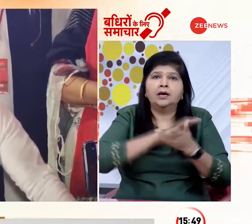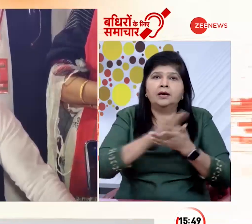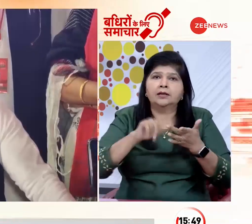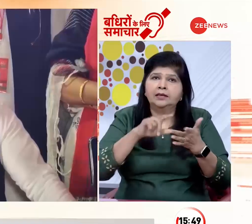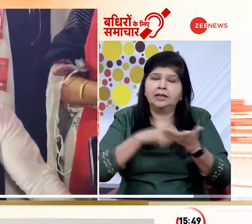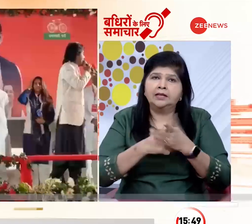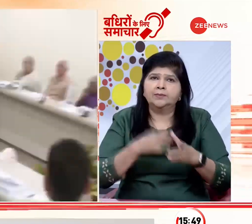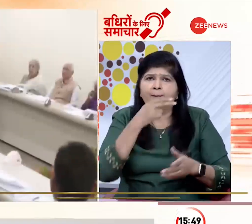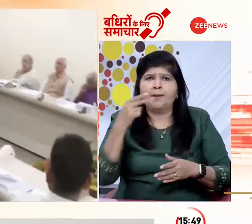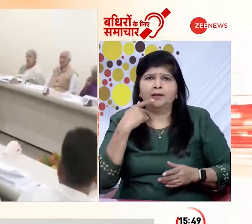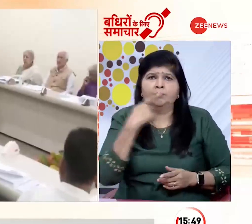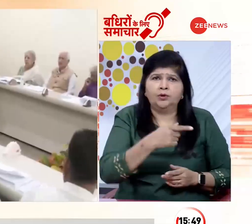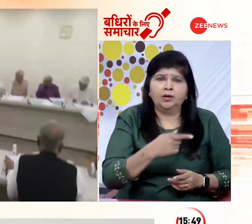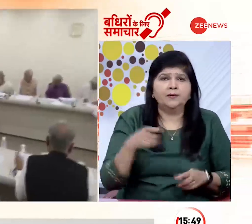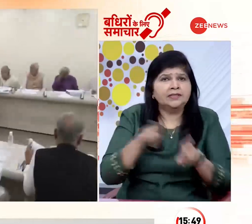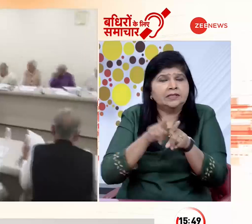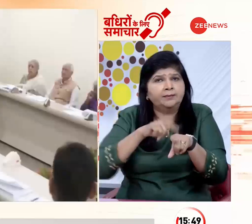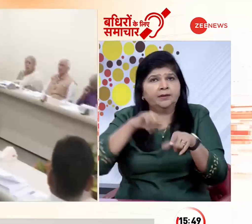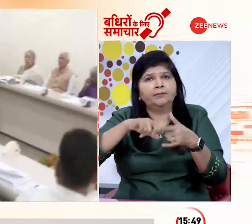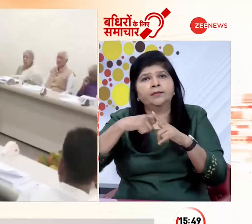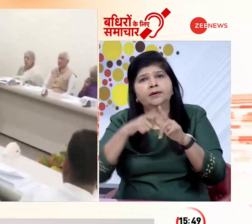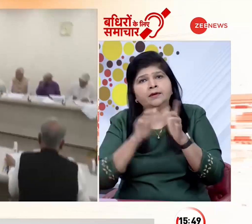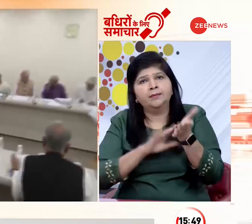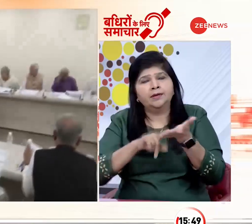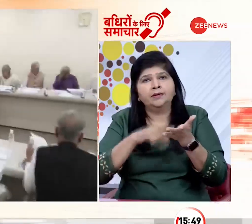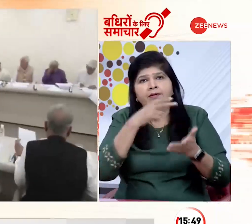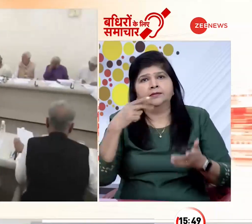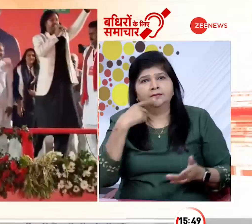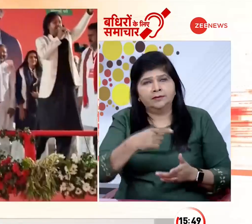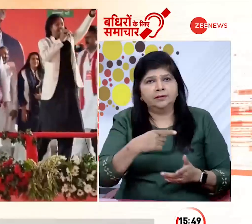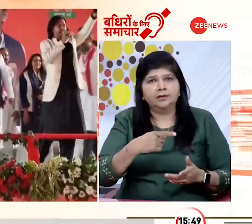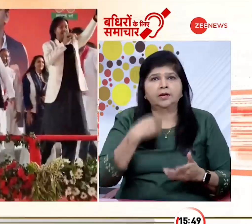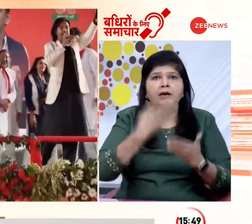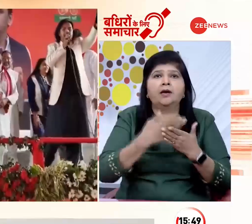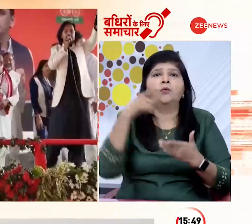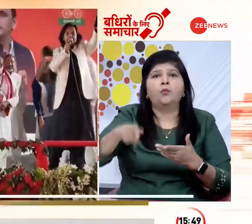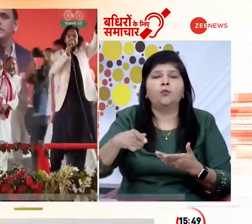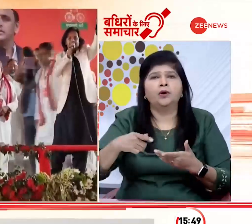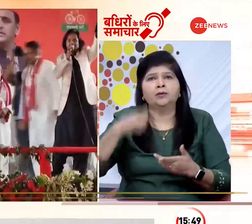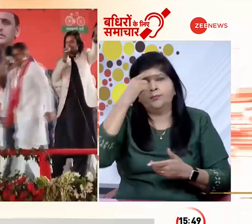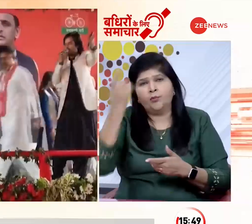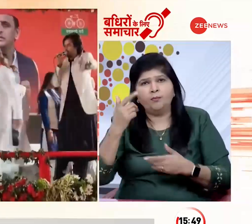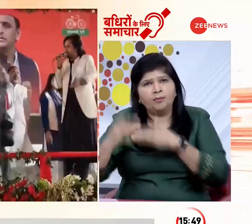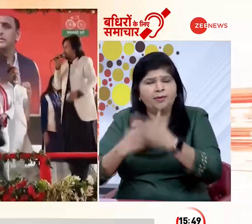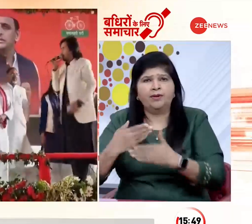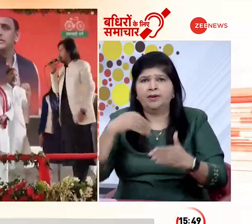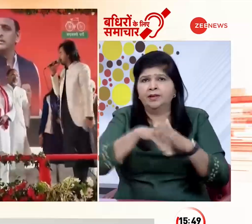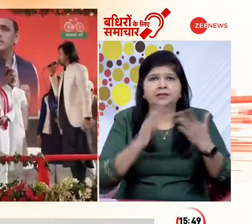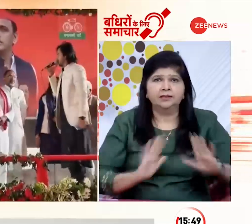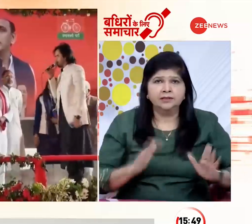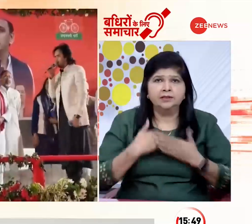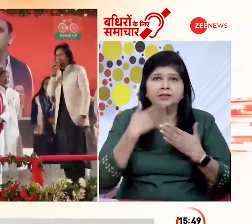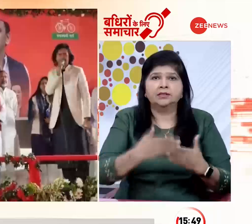पर टिप्पणी की थी। वहीं कमलनाथ के बयान को लेकर कहा कि वो उलझन में नहीं फंसना चाहते